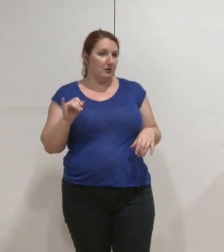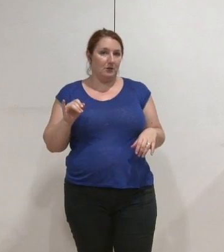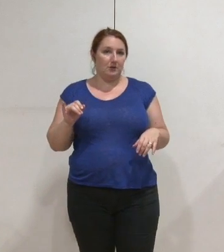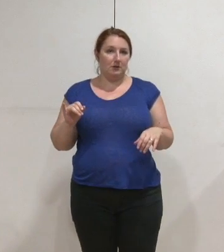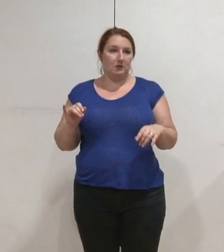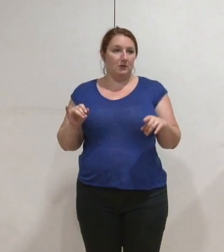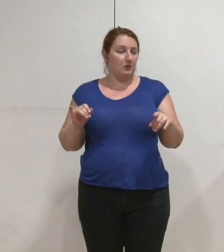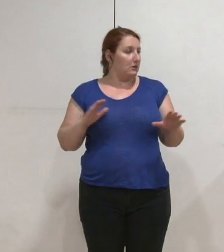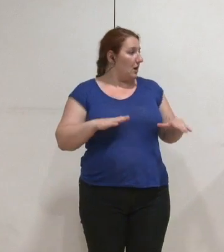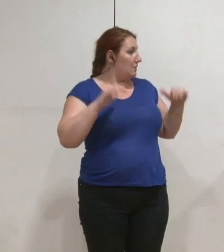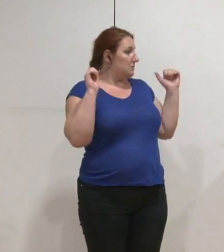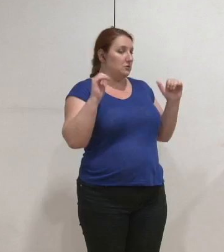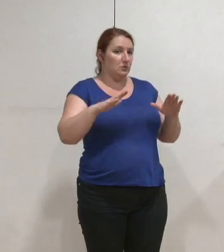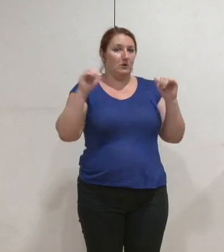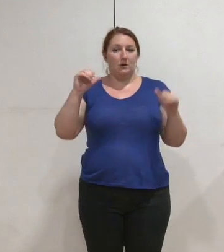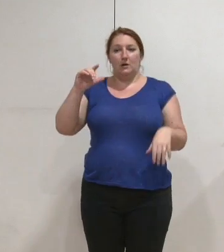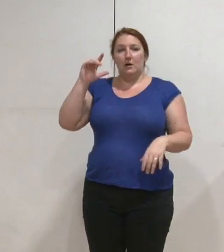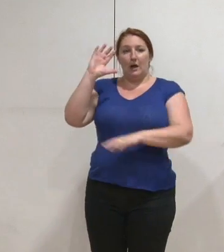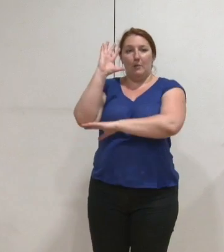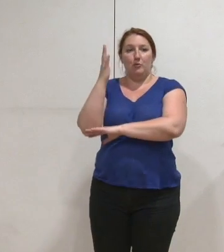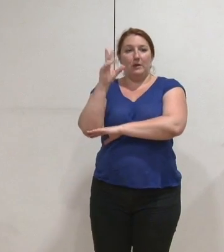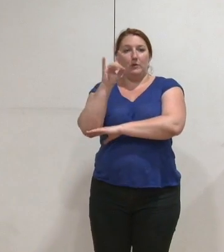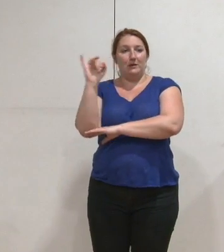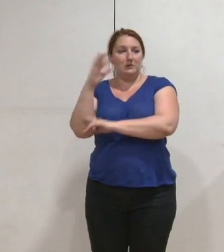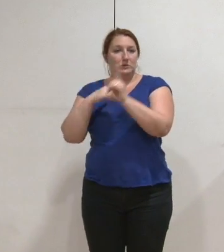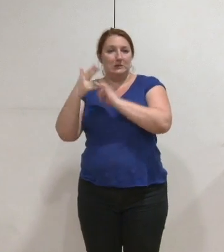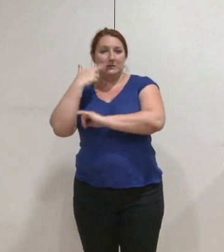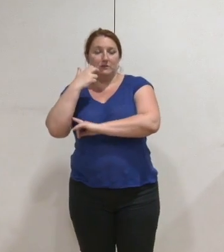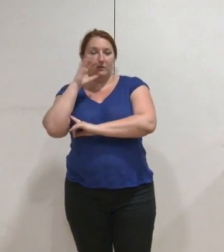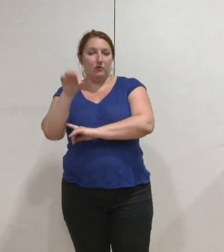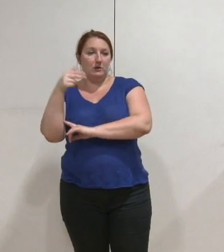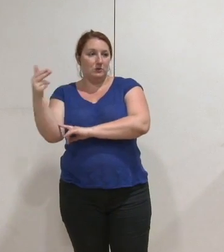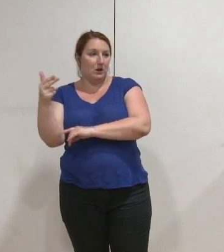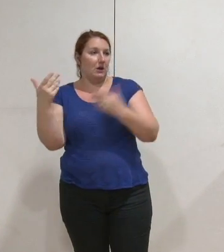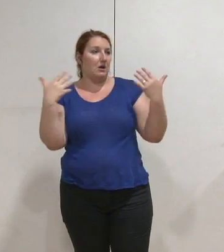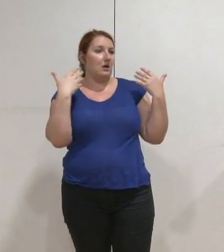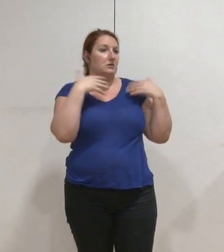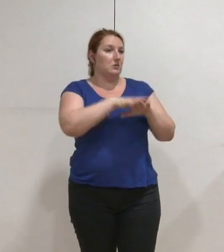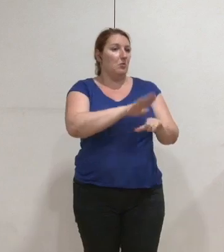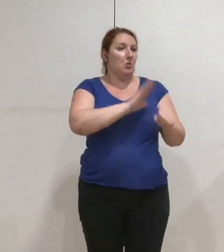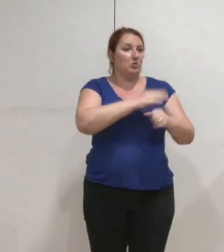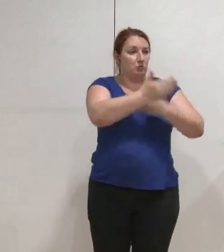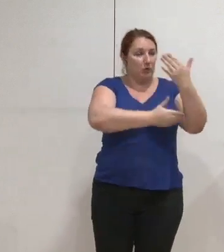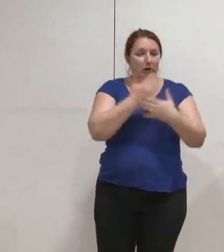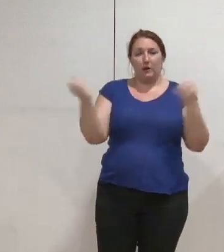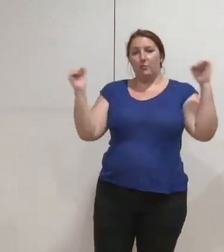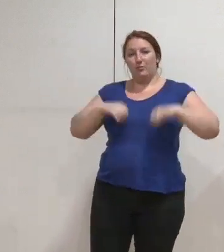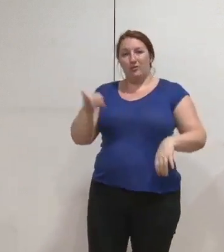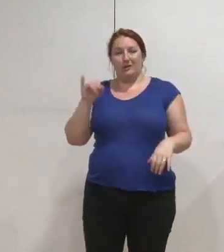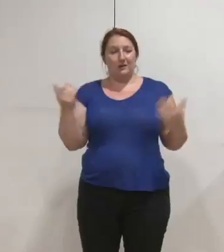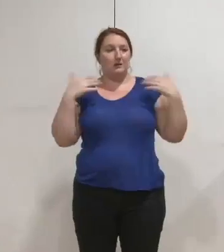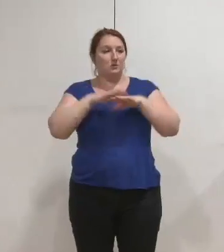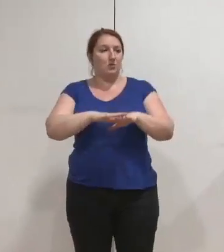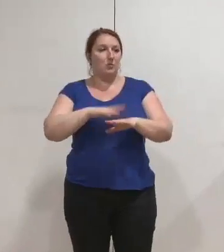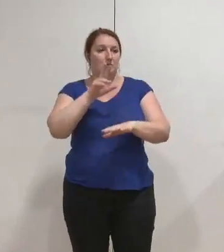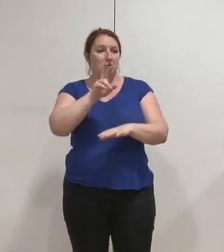donc républicain udi société civile Front national rassemblement de gauche et de progrès qui vote pour rassemblement citoyens de la gauche et